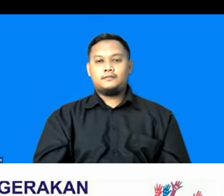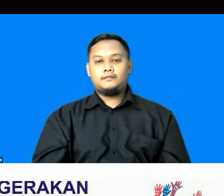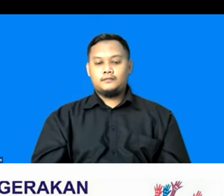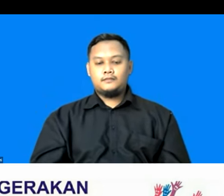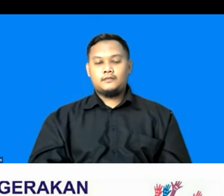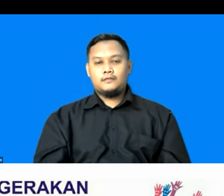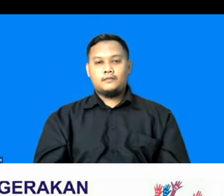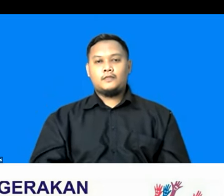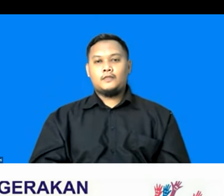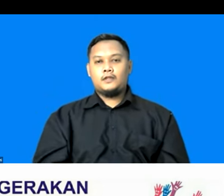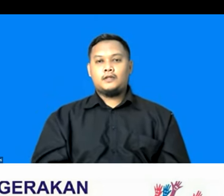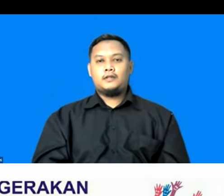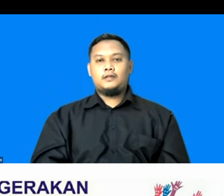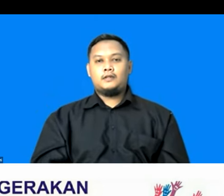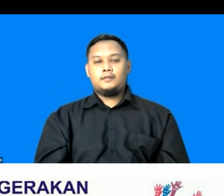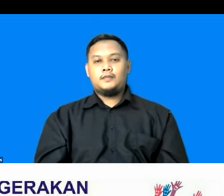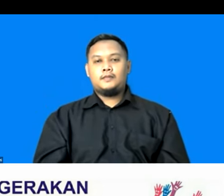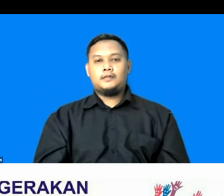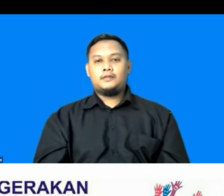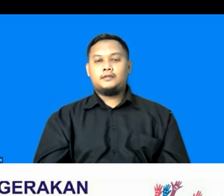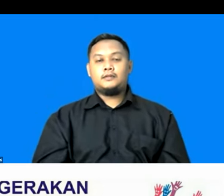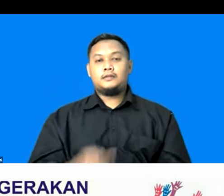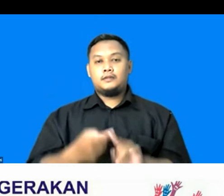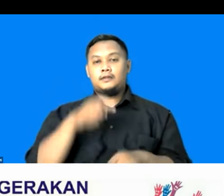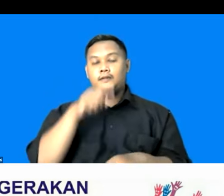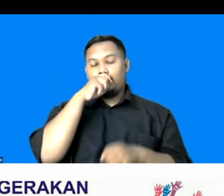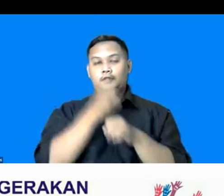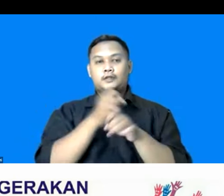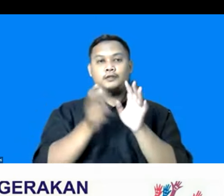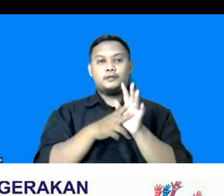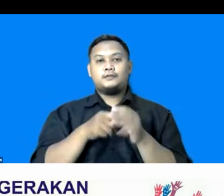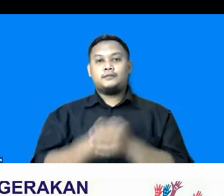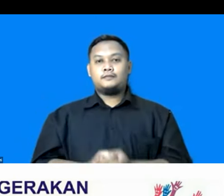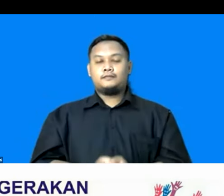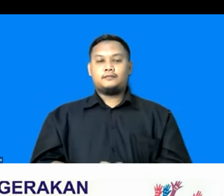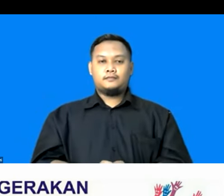Mungkin dari teman-teman mahasiswa. Oh, dari Pak Gun. Ya, silakan Pak.